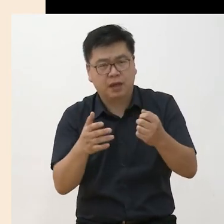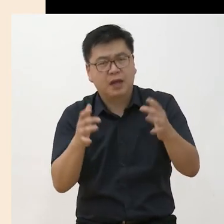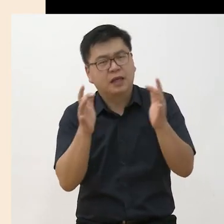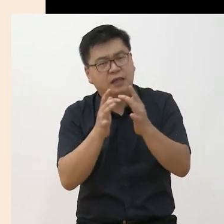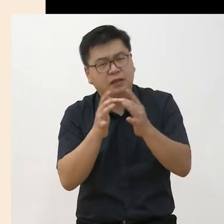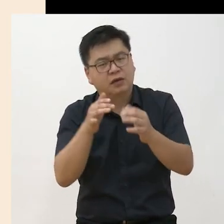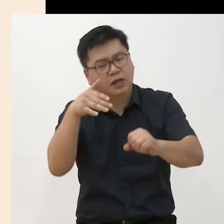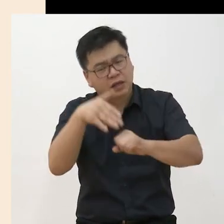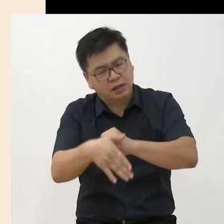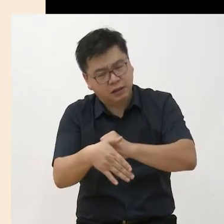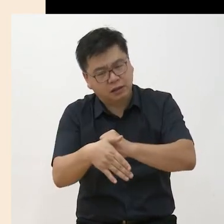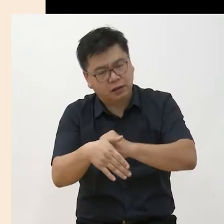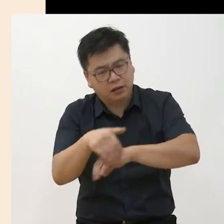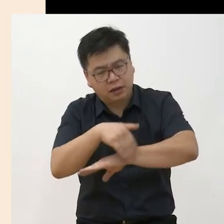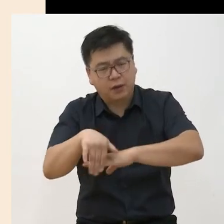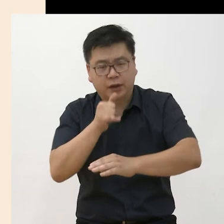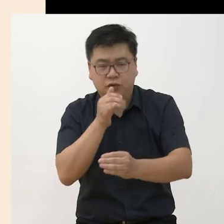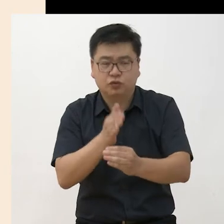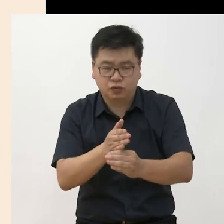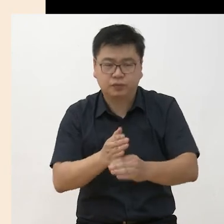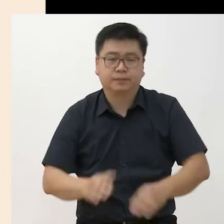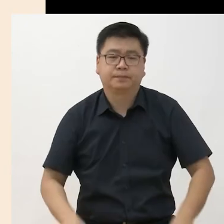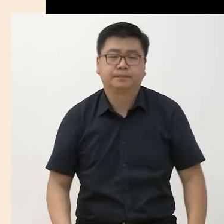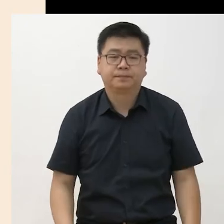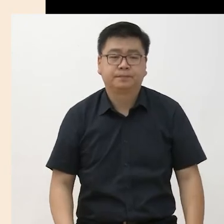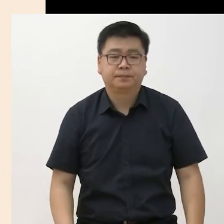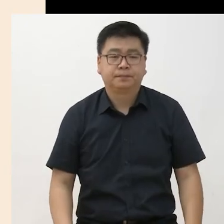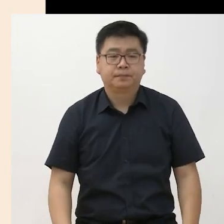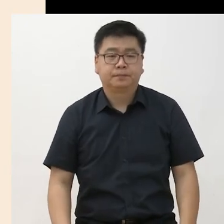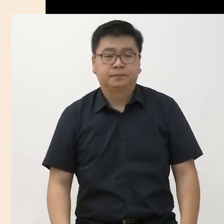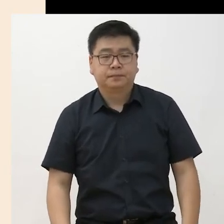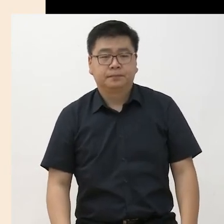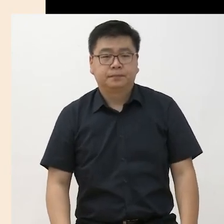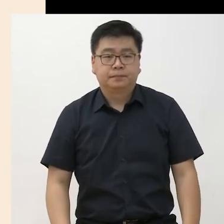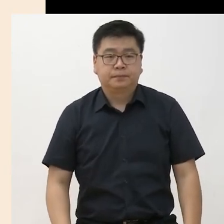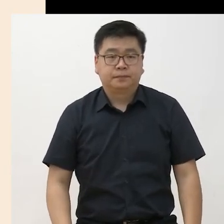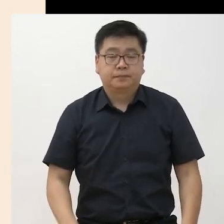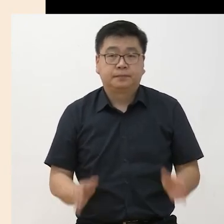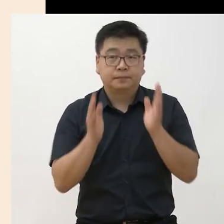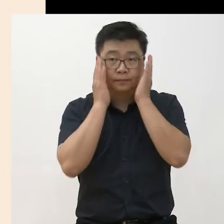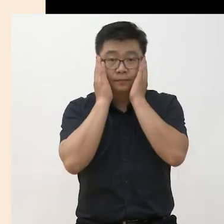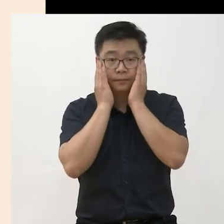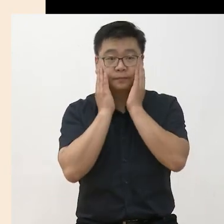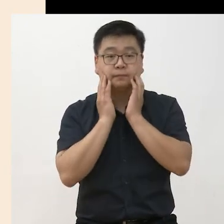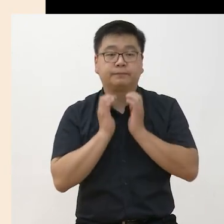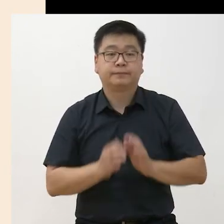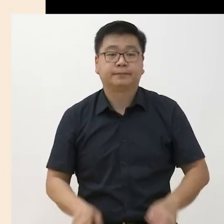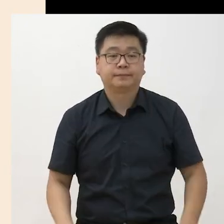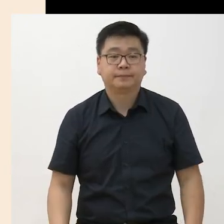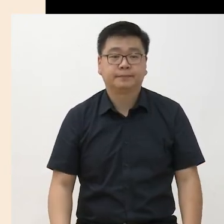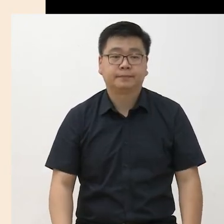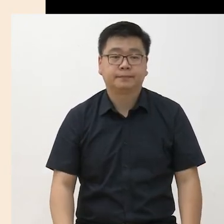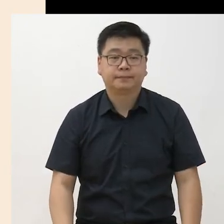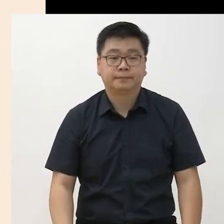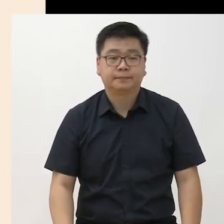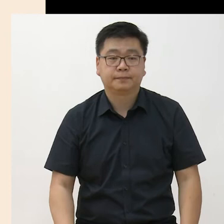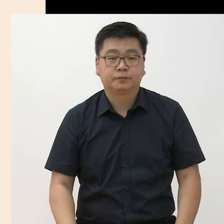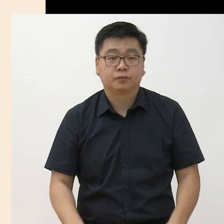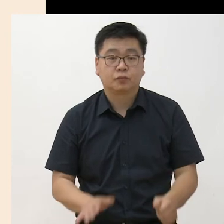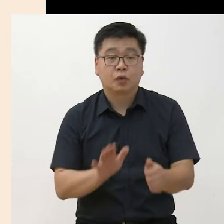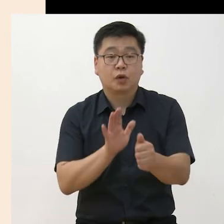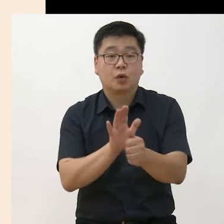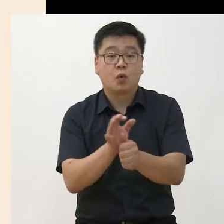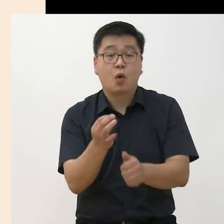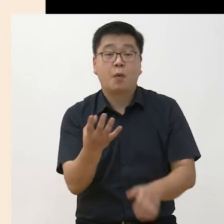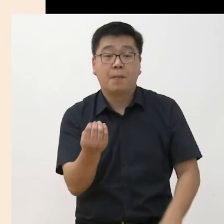방식으로 준비를 하려고 지금 계획하고 있습니다. 예, 여기 이제 그 지원금으로